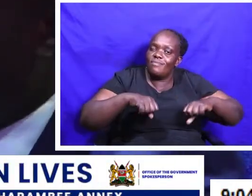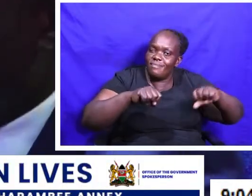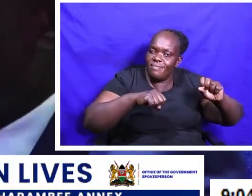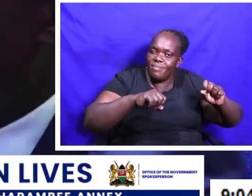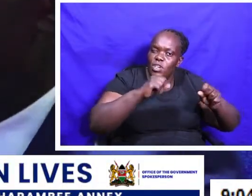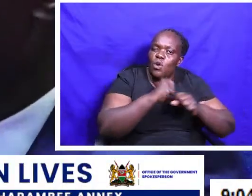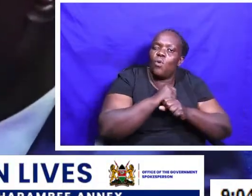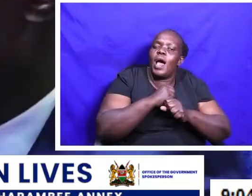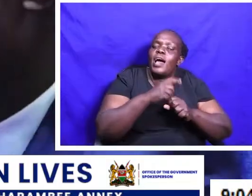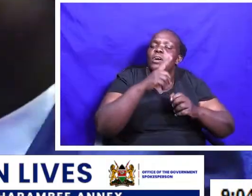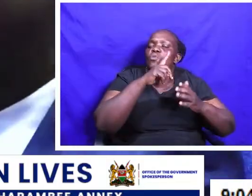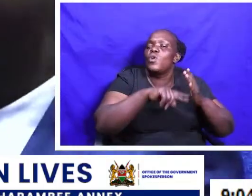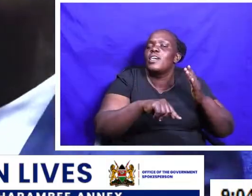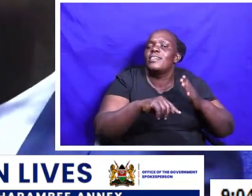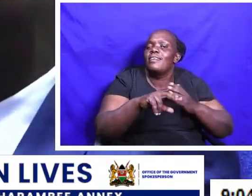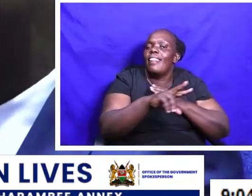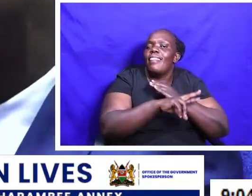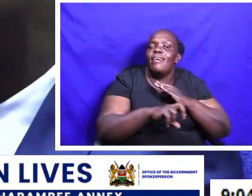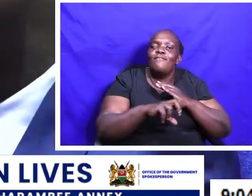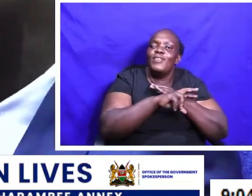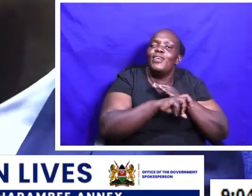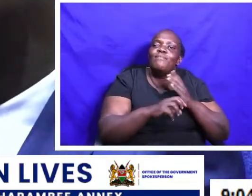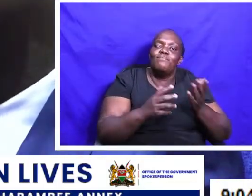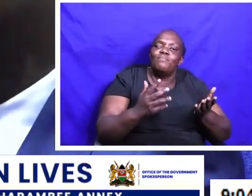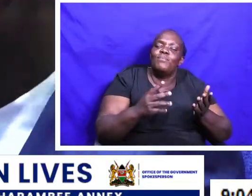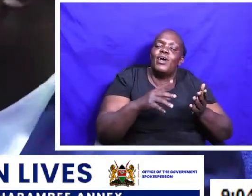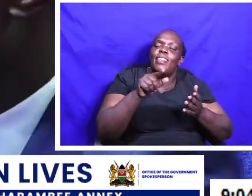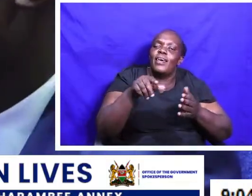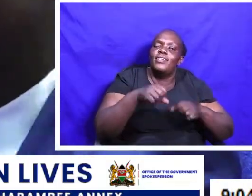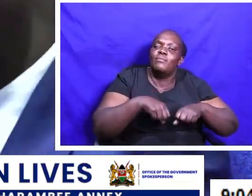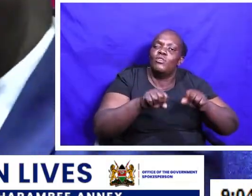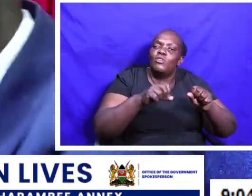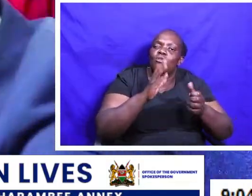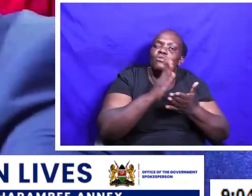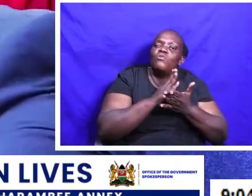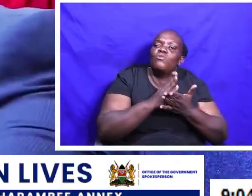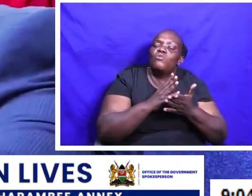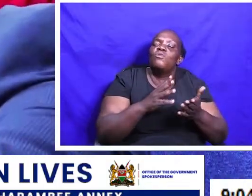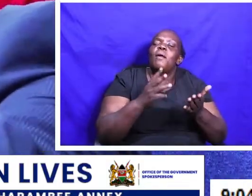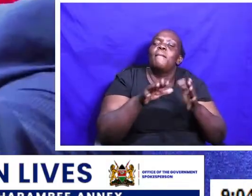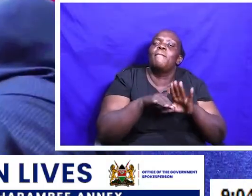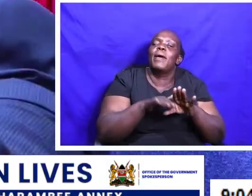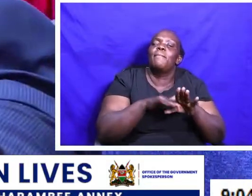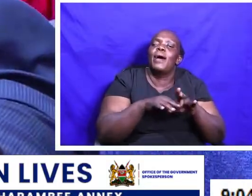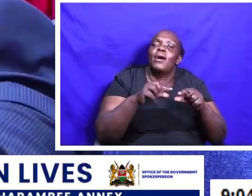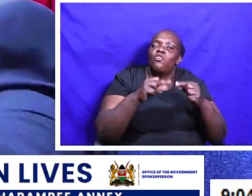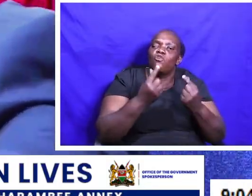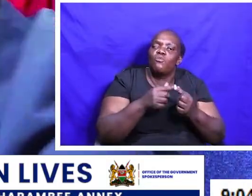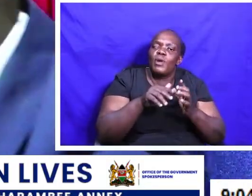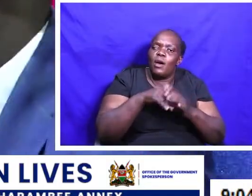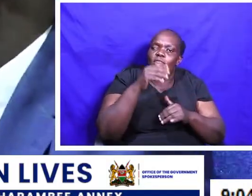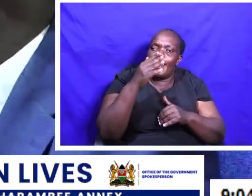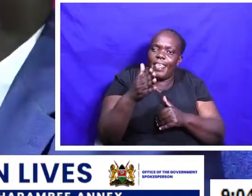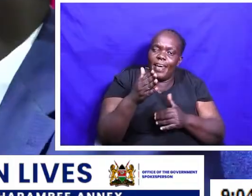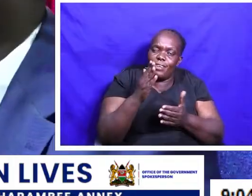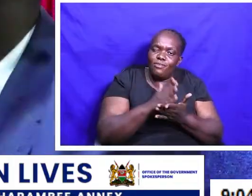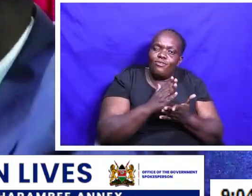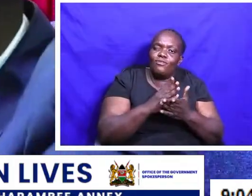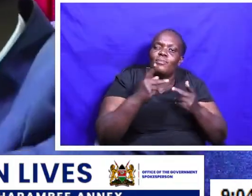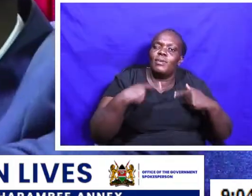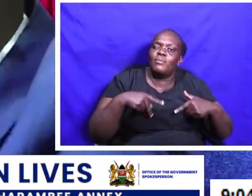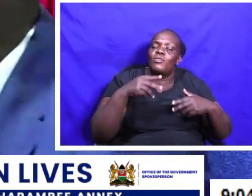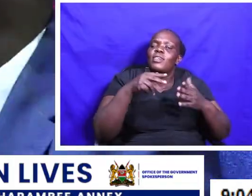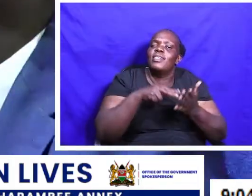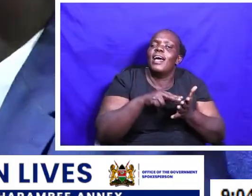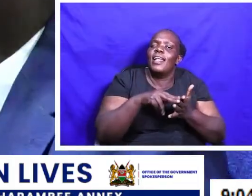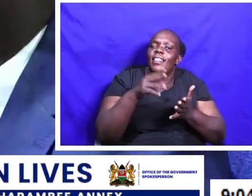na pikipiki lakini kazi yake ni kuibia watu. Kwa maana hakuna vile ule bodaboda ambaye ako na stage, kwa mfano hapa nje ya ofisi yenu kuna